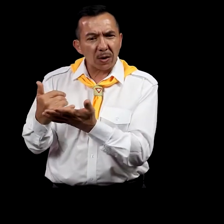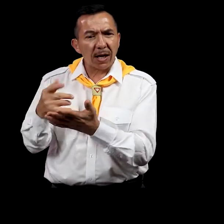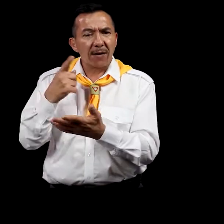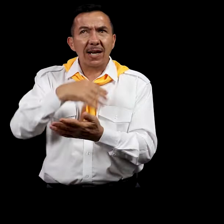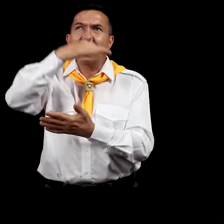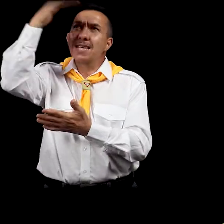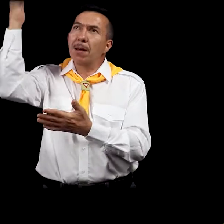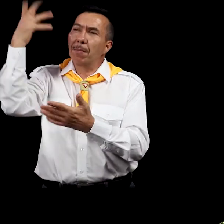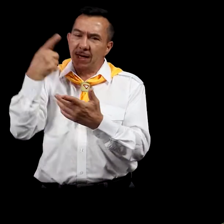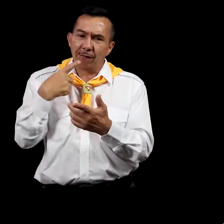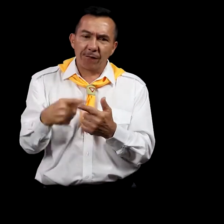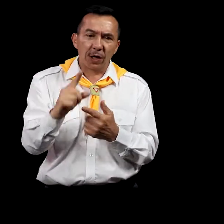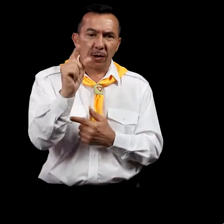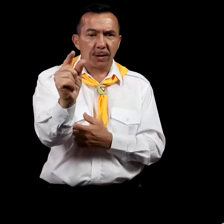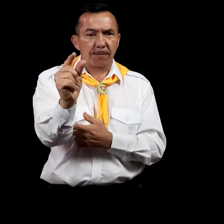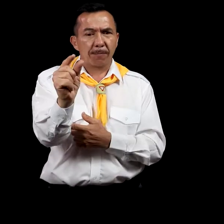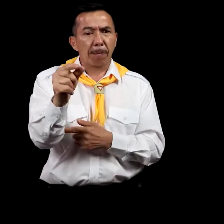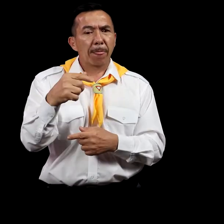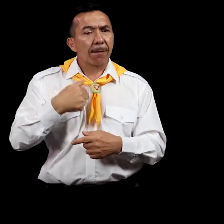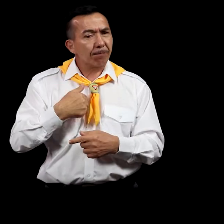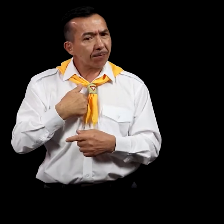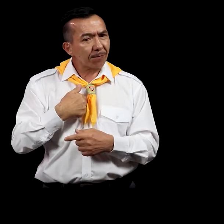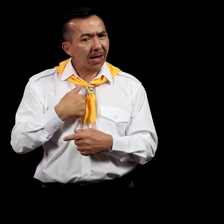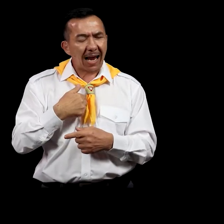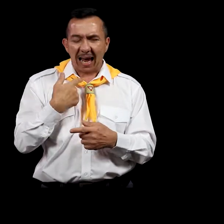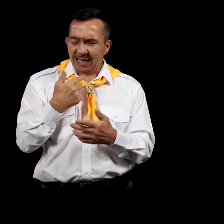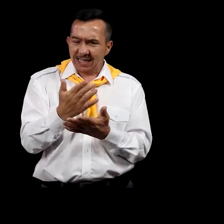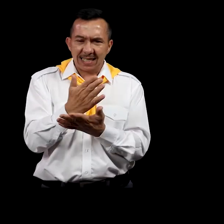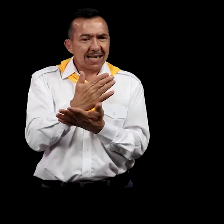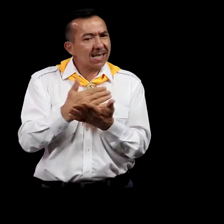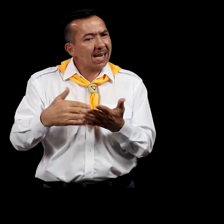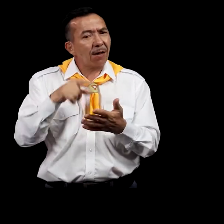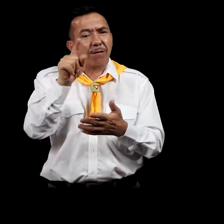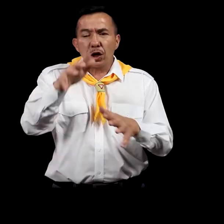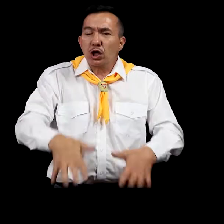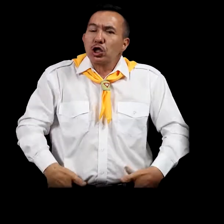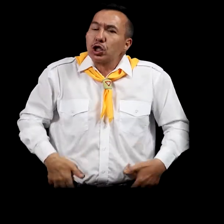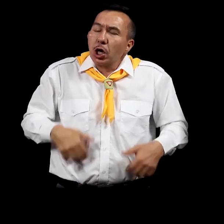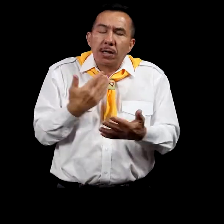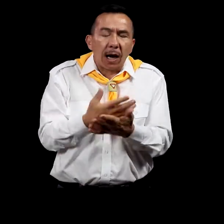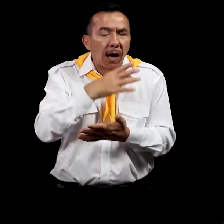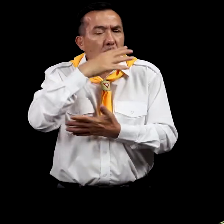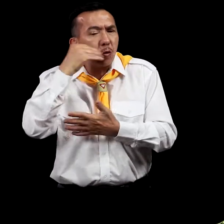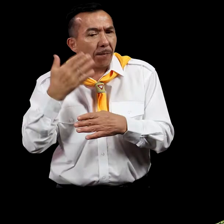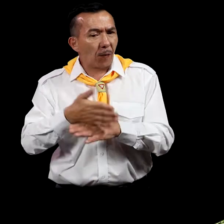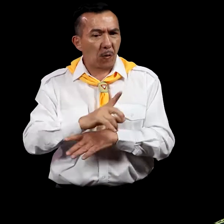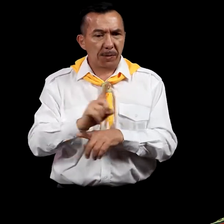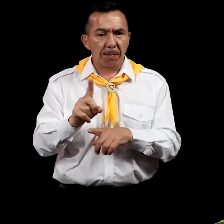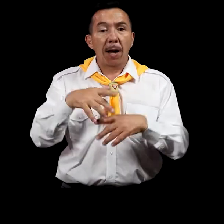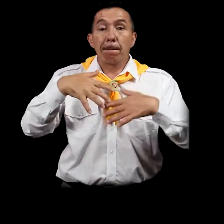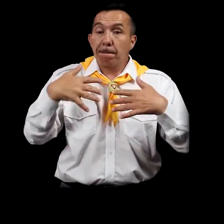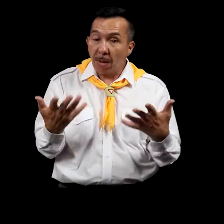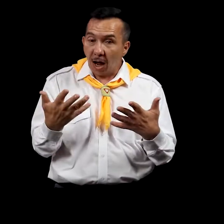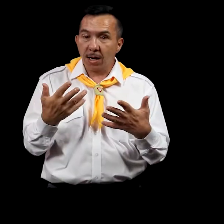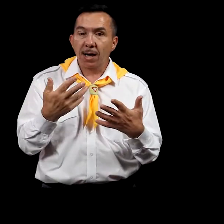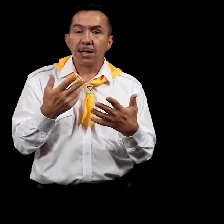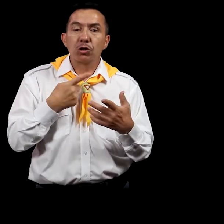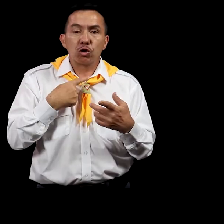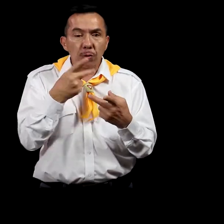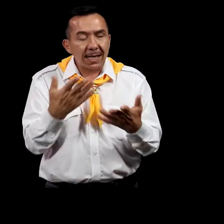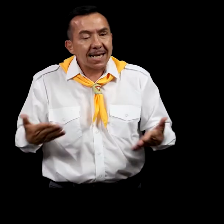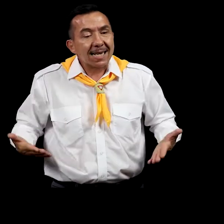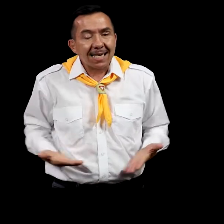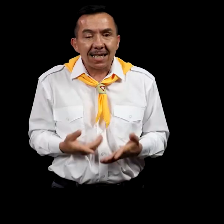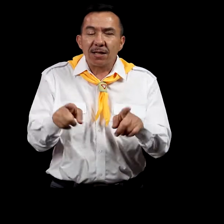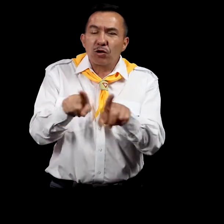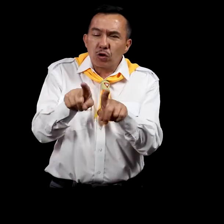die hemel en voor u. En ek is nie meer waard om u seun genoem te word nie. Maak my soos een